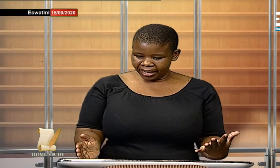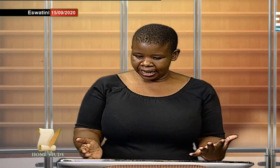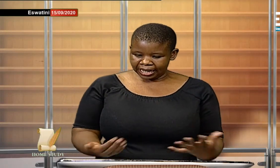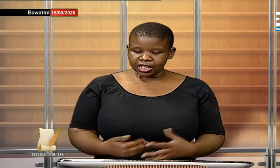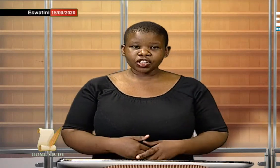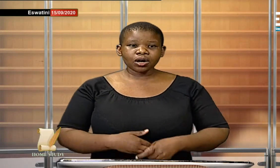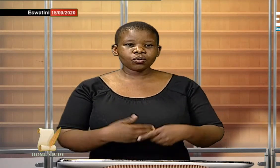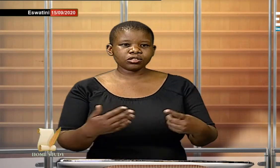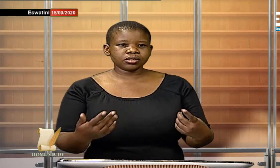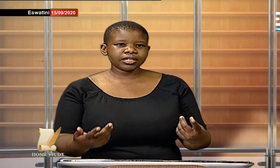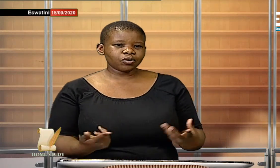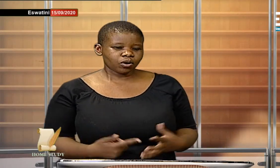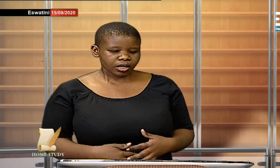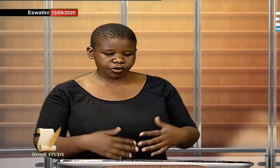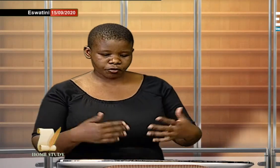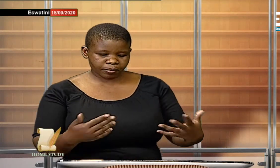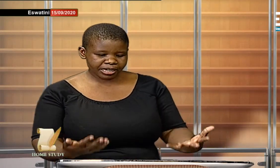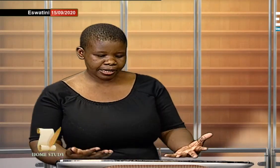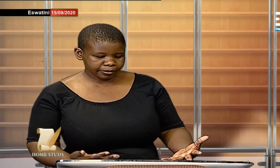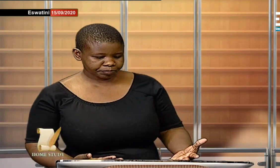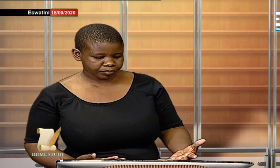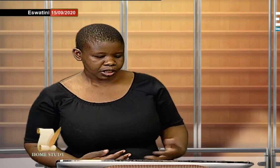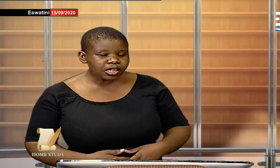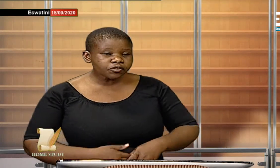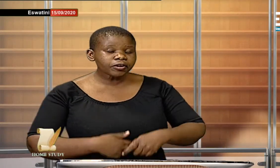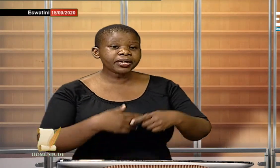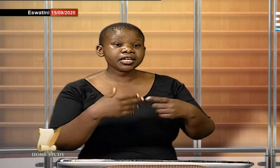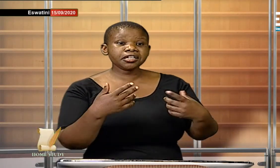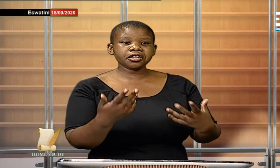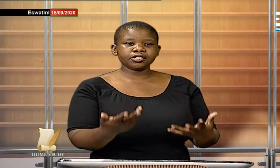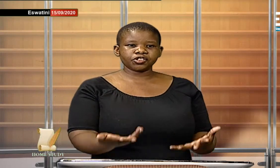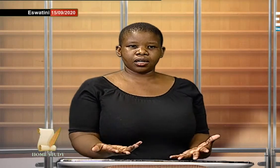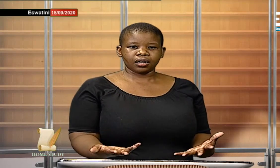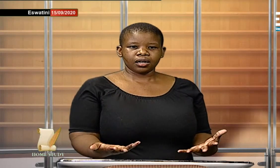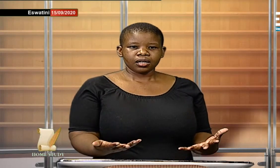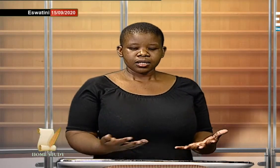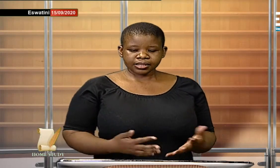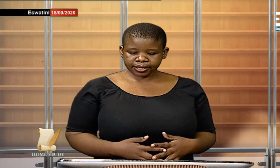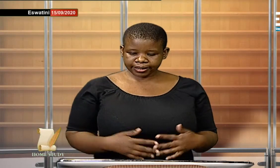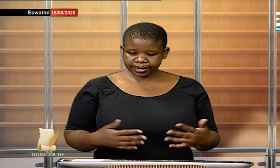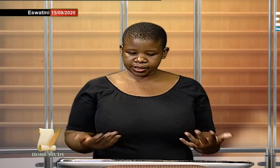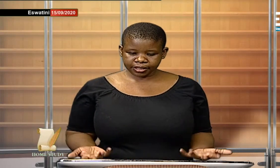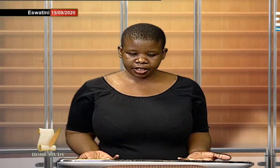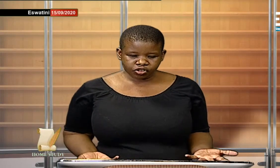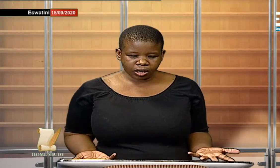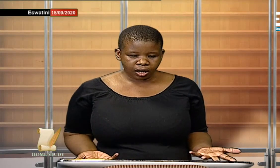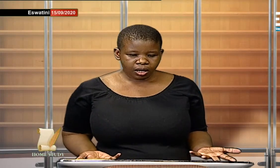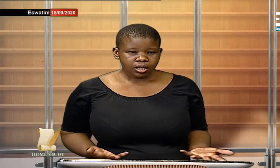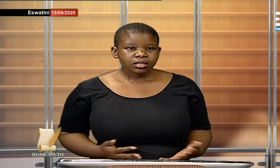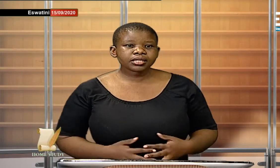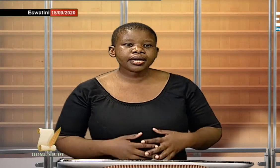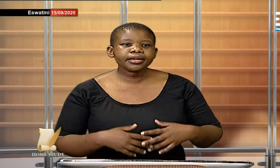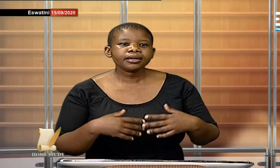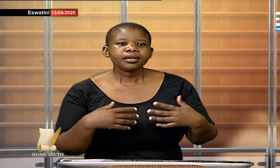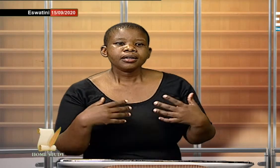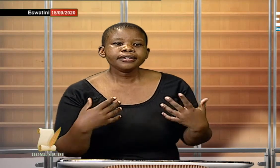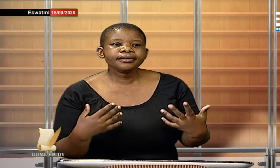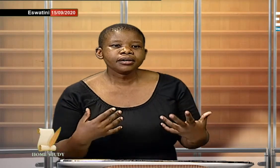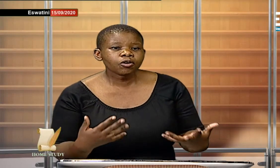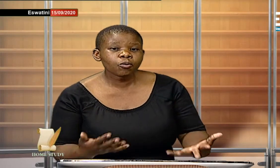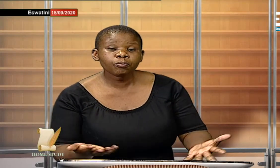nje imbala njengokuthi nje nyalo ngidwebile sengidwebe inja seyikhanza inja